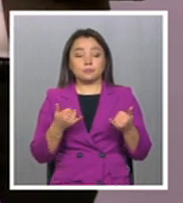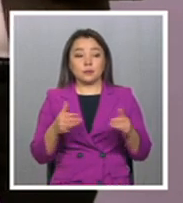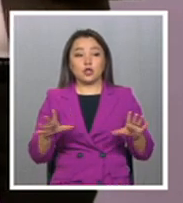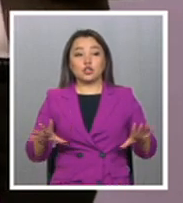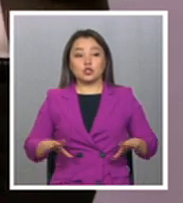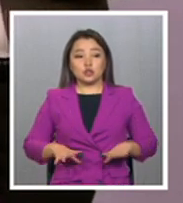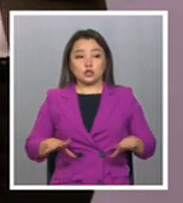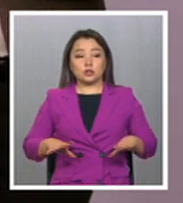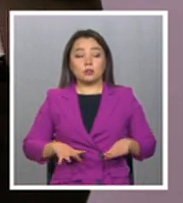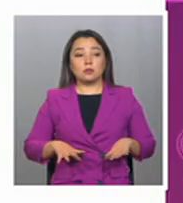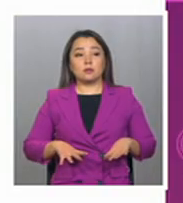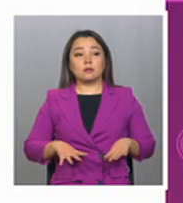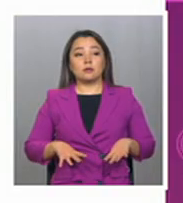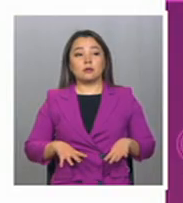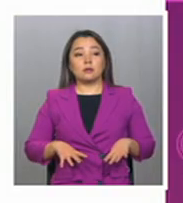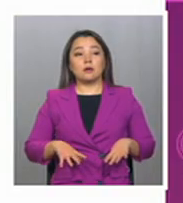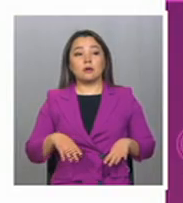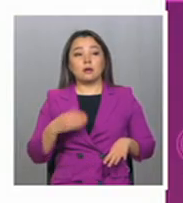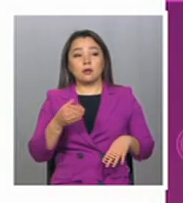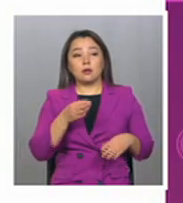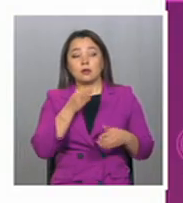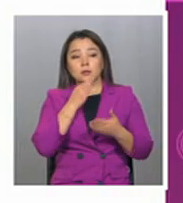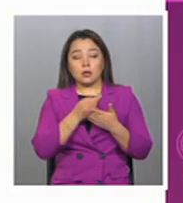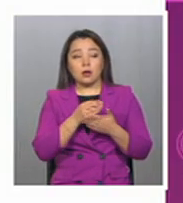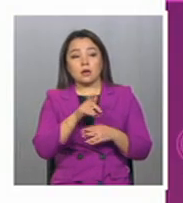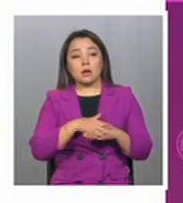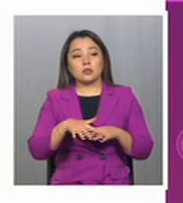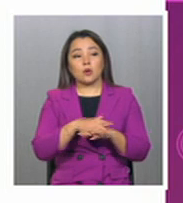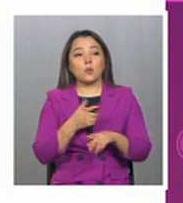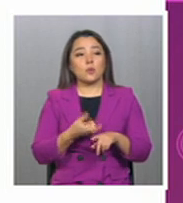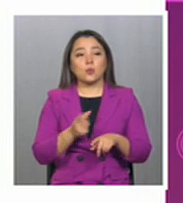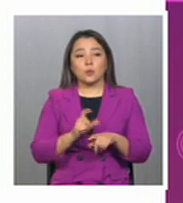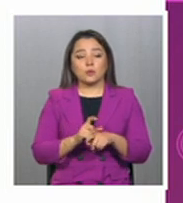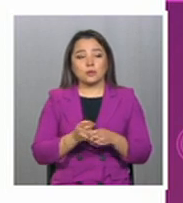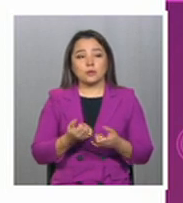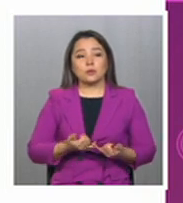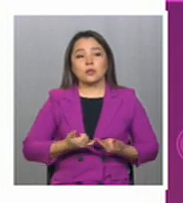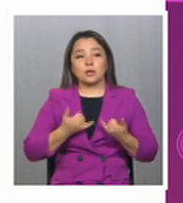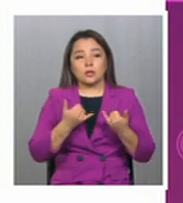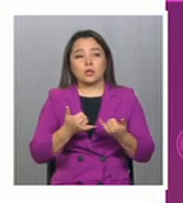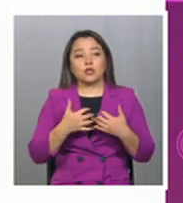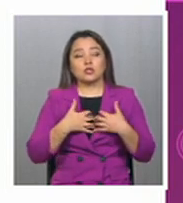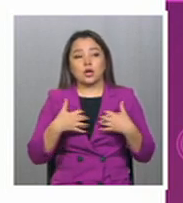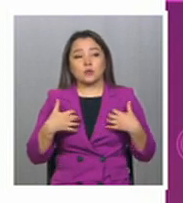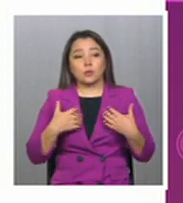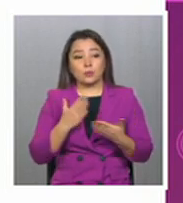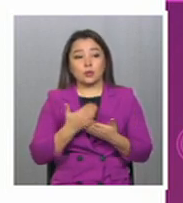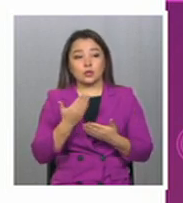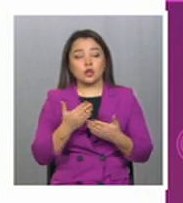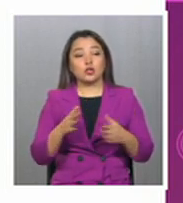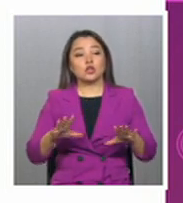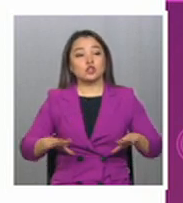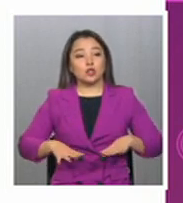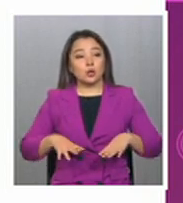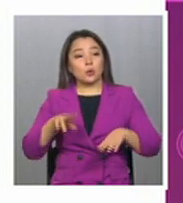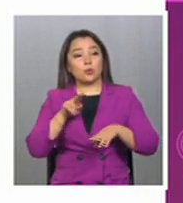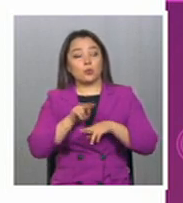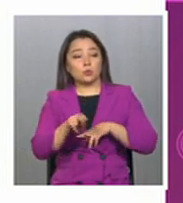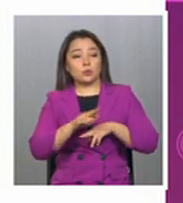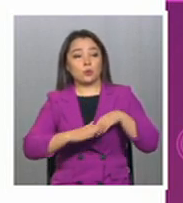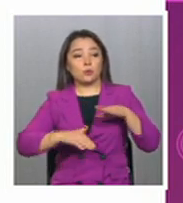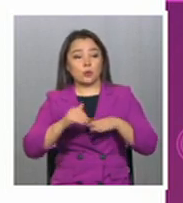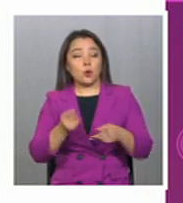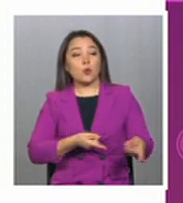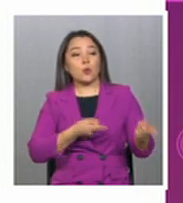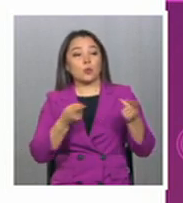жылқы ат қазақ халқы үшін өте қасиетті жануар. Жылқыны қолға үйрете бастау